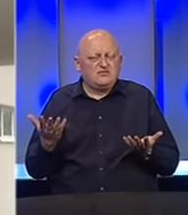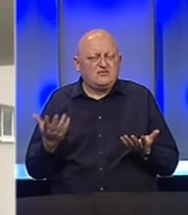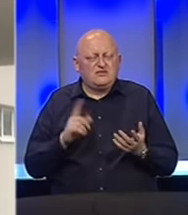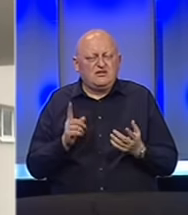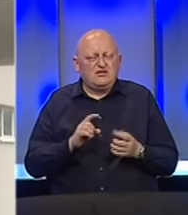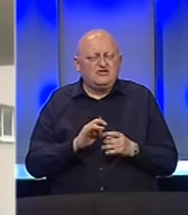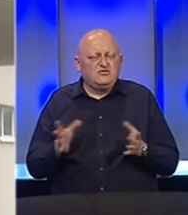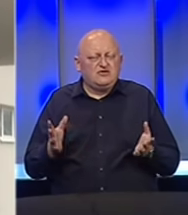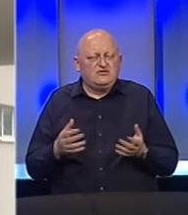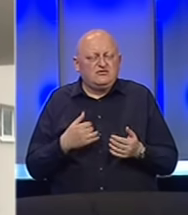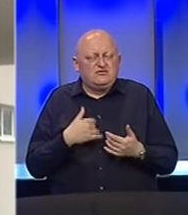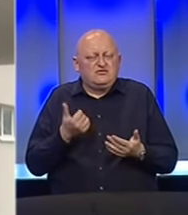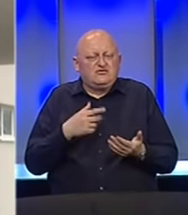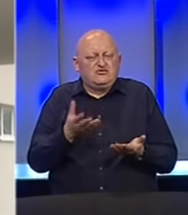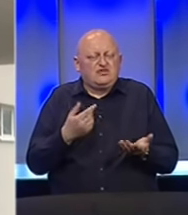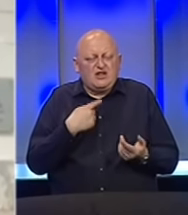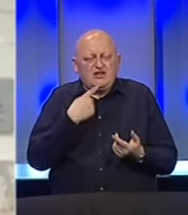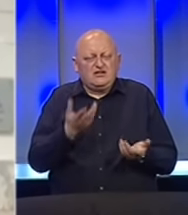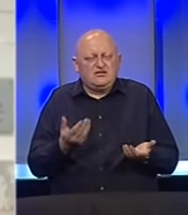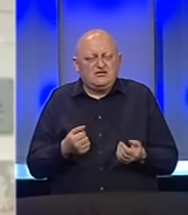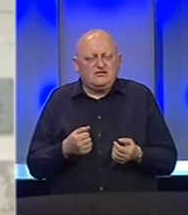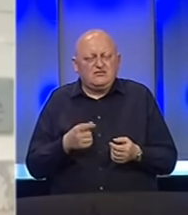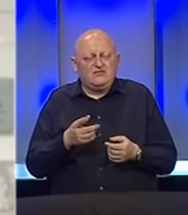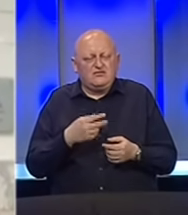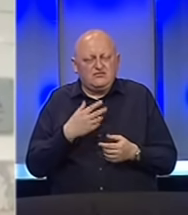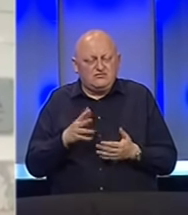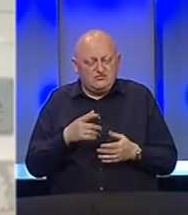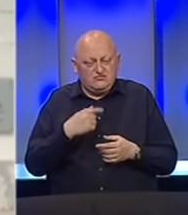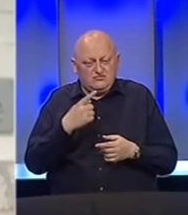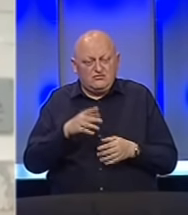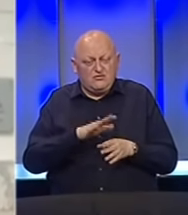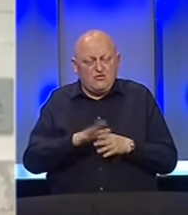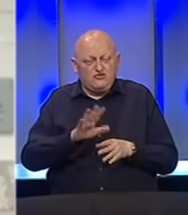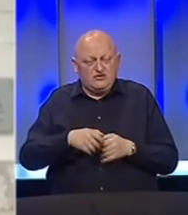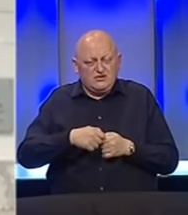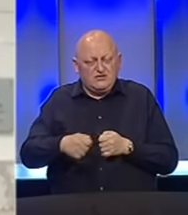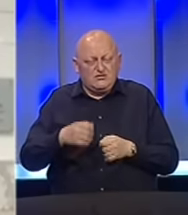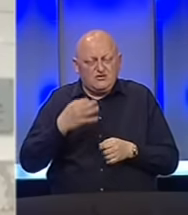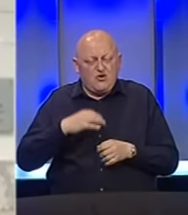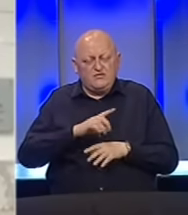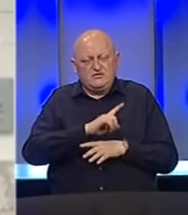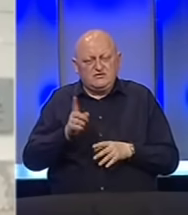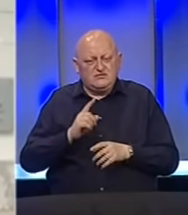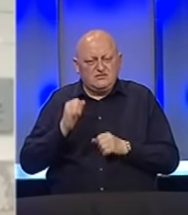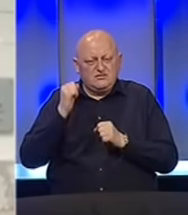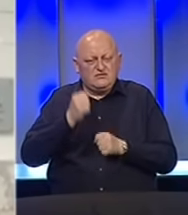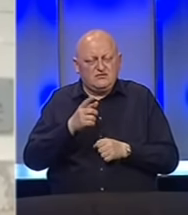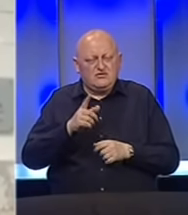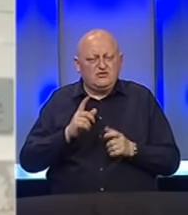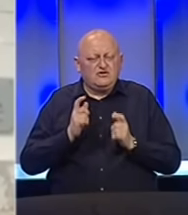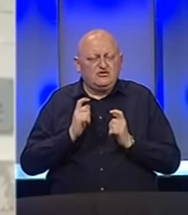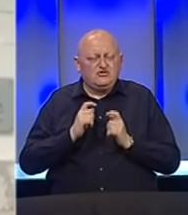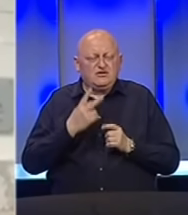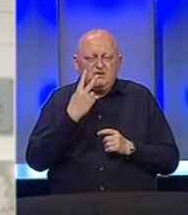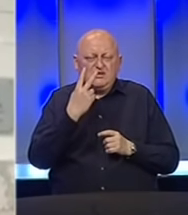neće biti ništa. Mislim, šta ja da mu kažem. A dok se odluka o popuštanju svih mjera opreza i zabrana ne donese, vjenčanja ćemo i